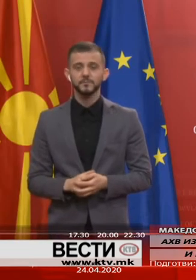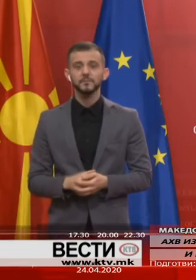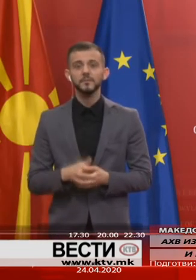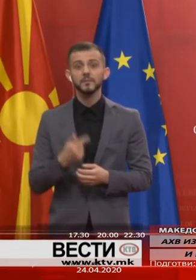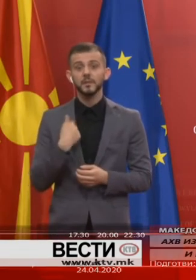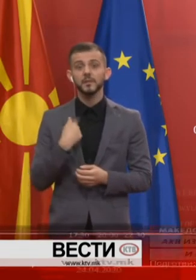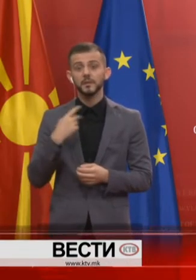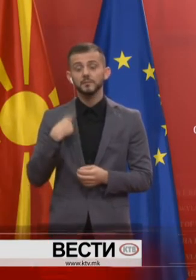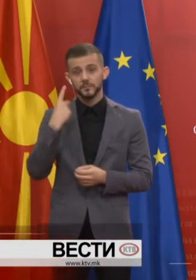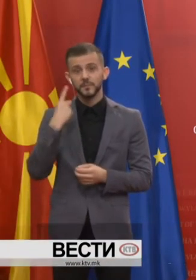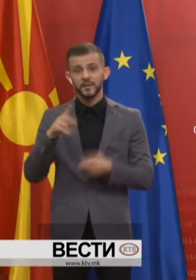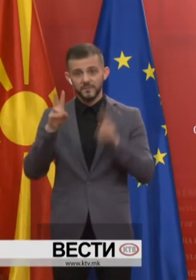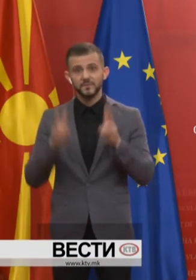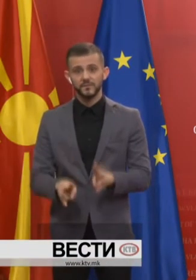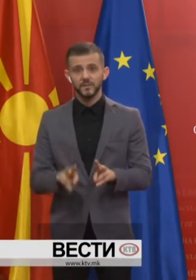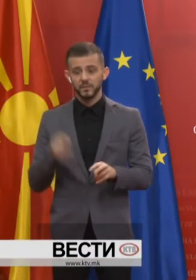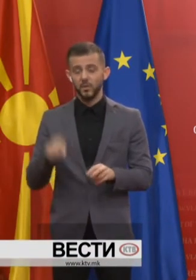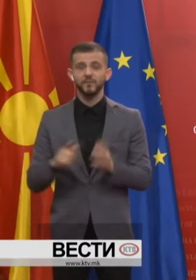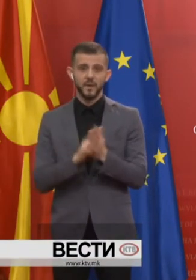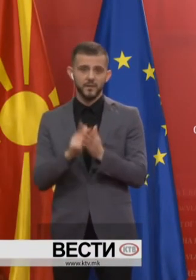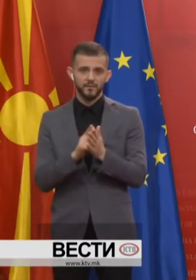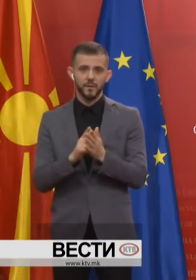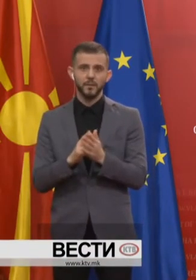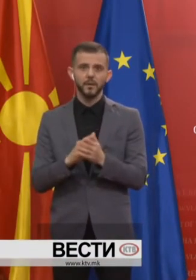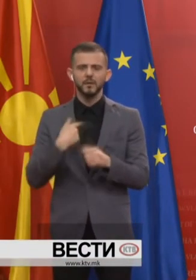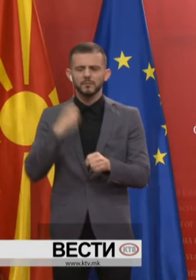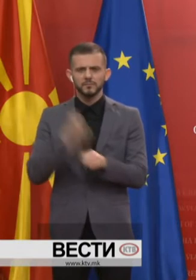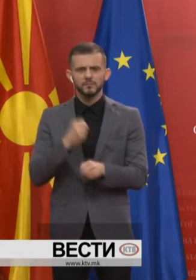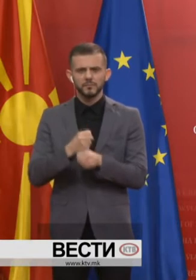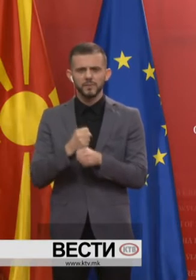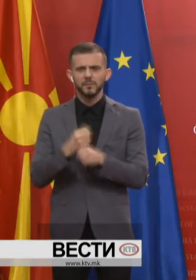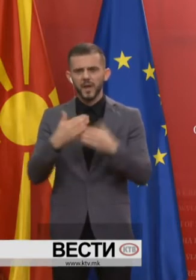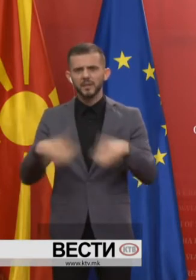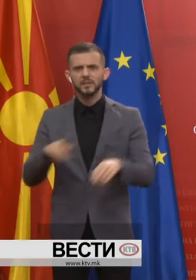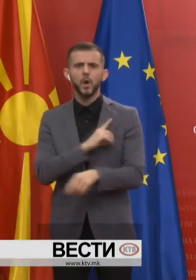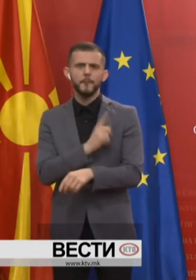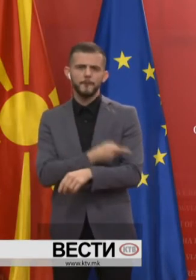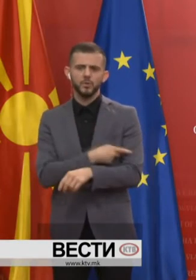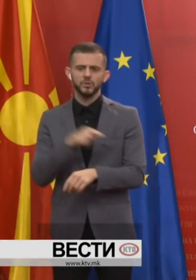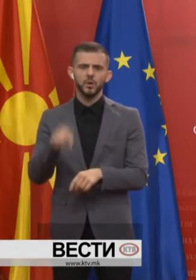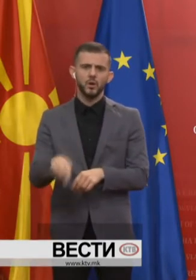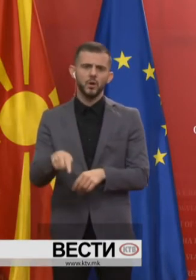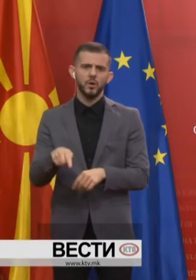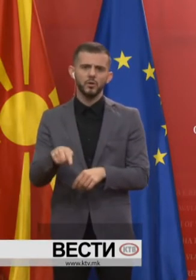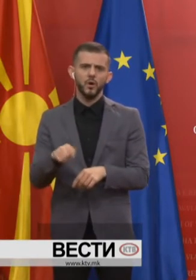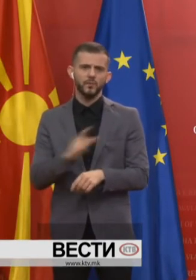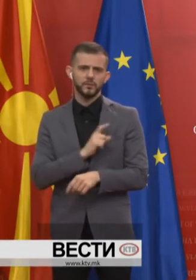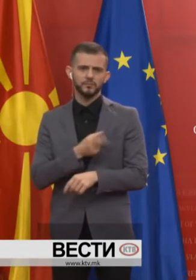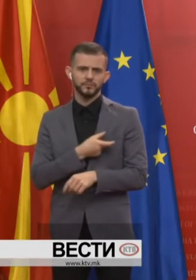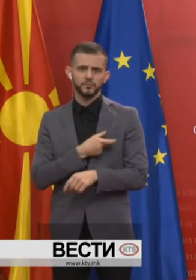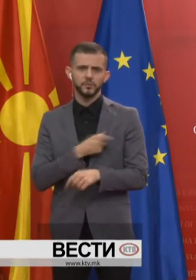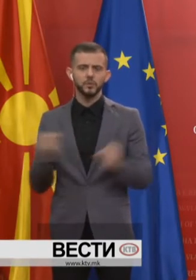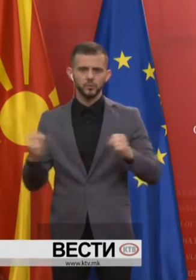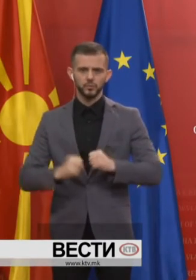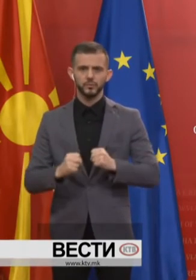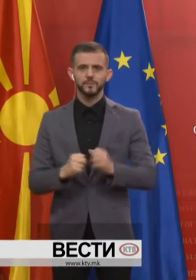воочиме дека на вистина овој период се работи на границата на можностите на овие инспекцијски служби.